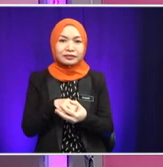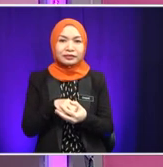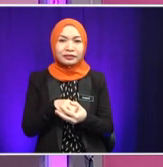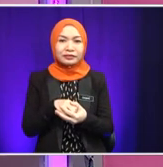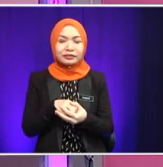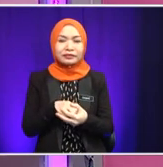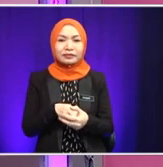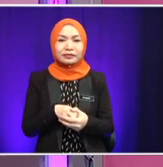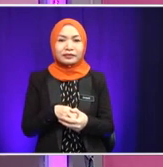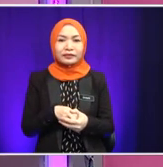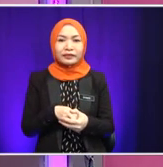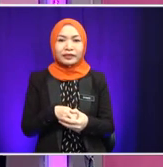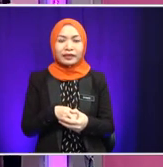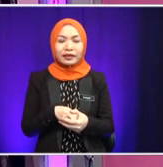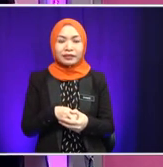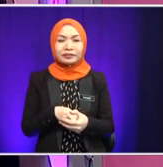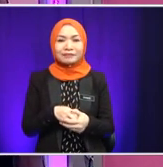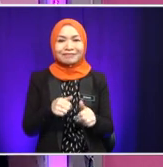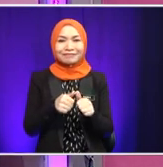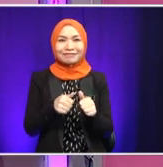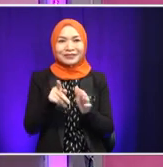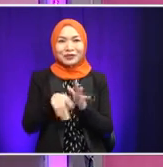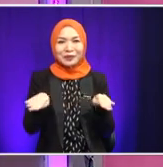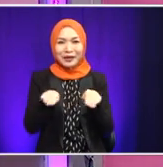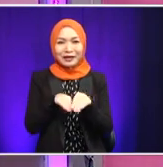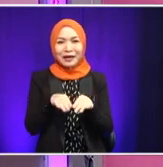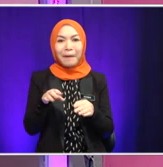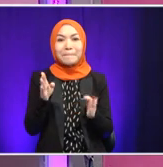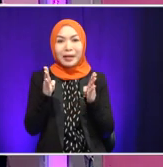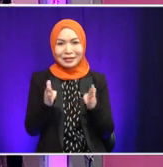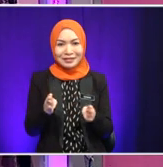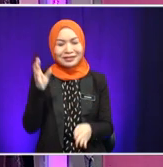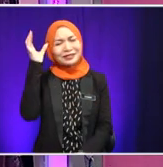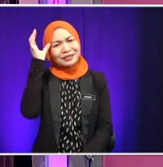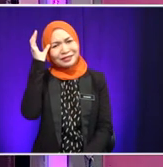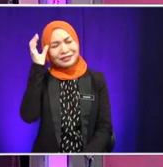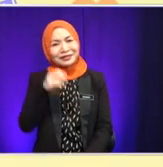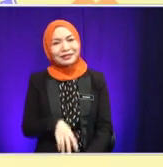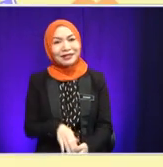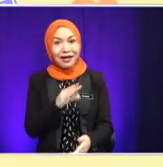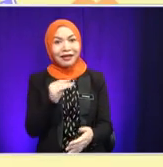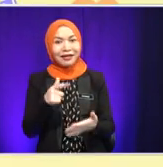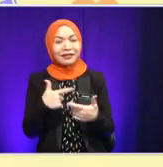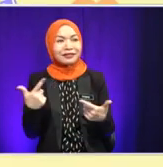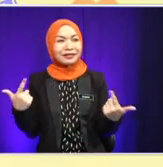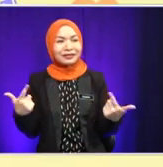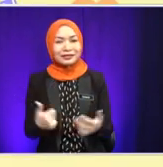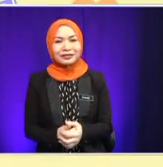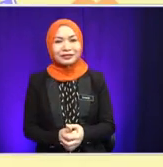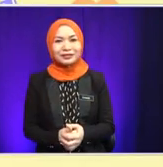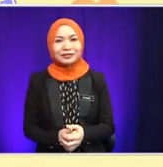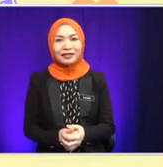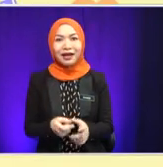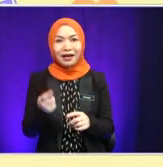sebenarnya jadi itu menunjukkan ke berbagaian ya bagus ya kayak apa lagi contoh lagi Hah Yang tadi betul Ayo betul